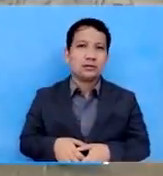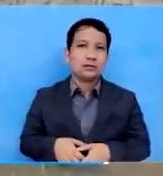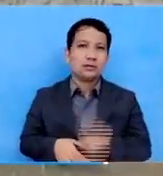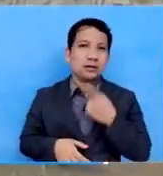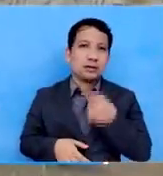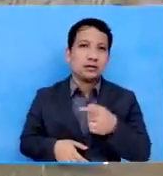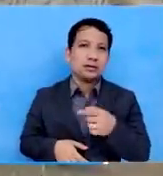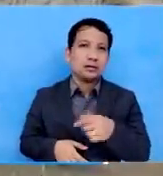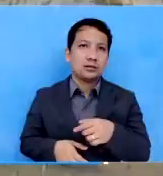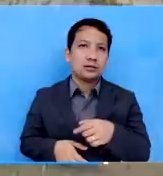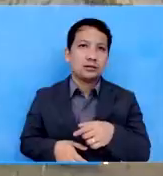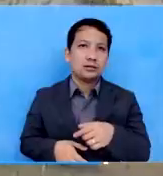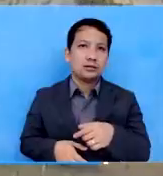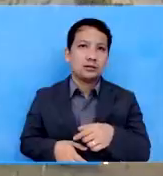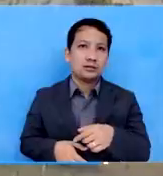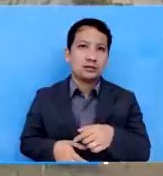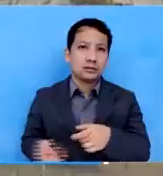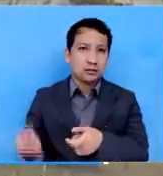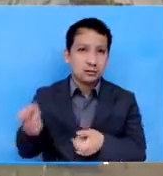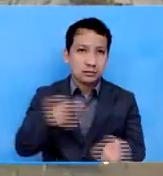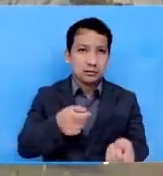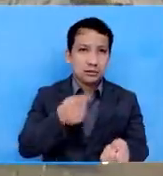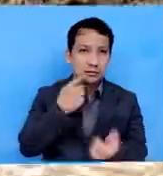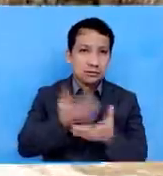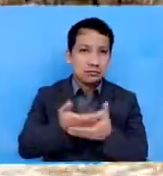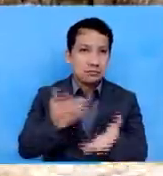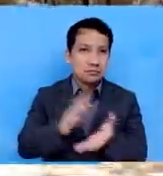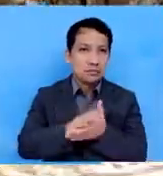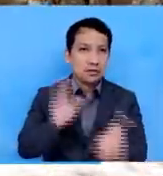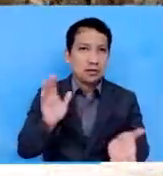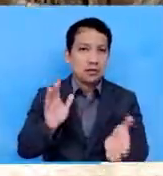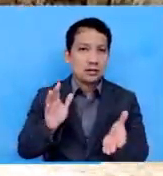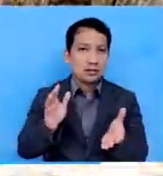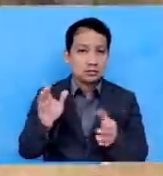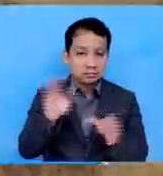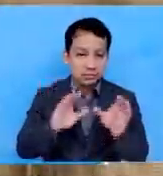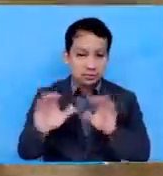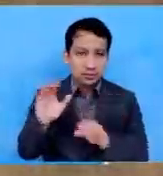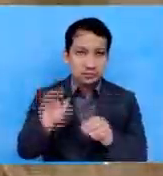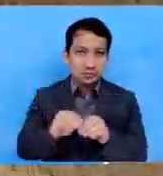namin, kabud-kabud muna po nga. At sa mahal nga po ma'am nung abuno.